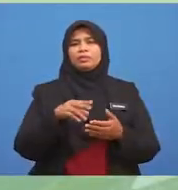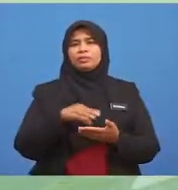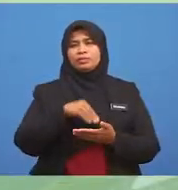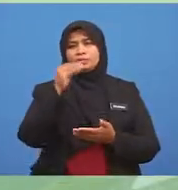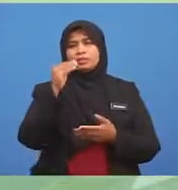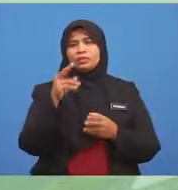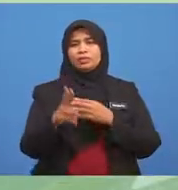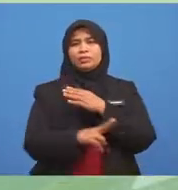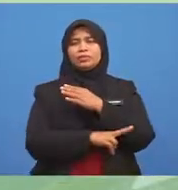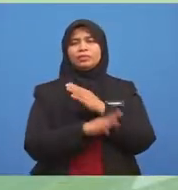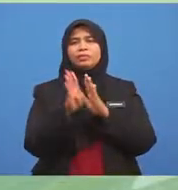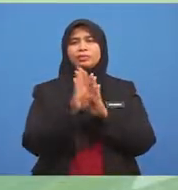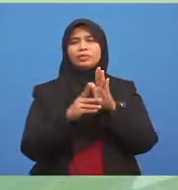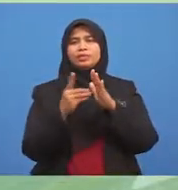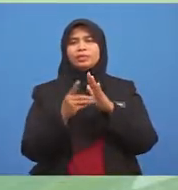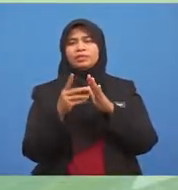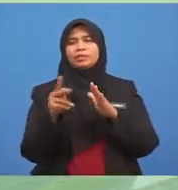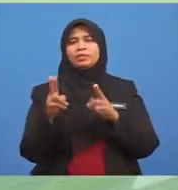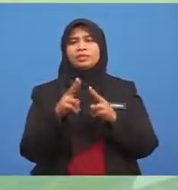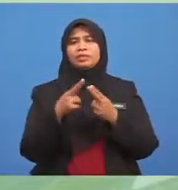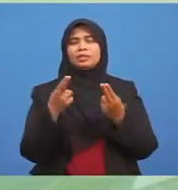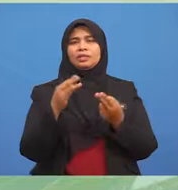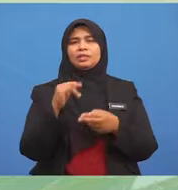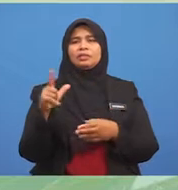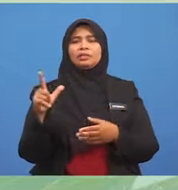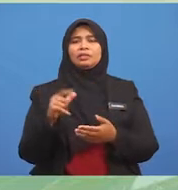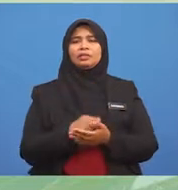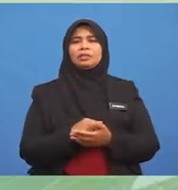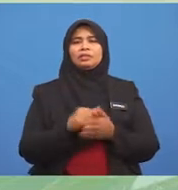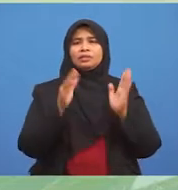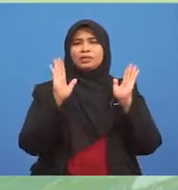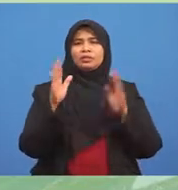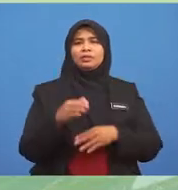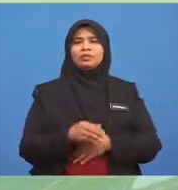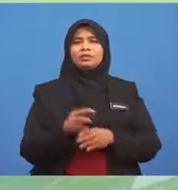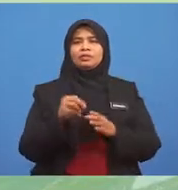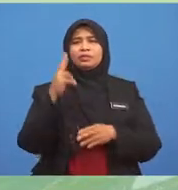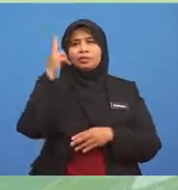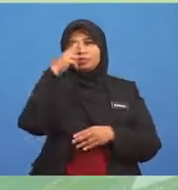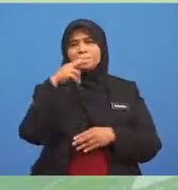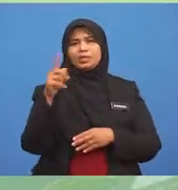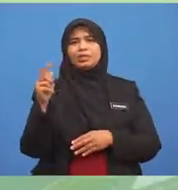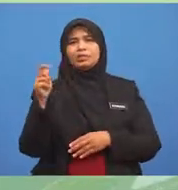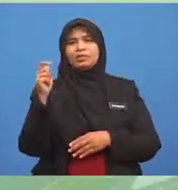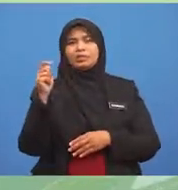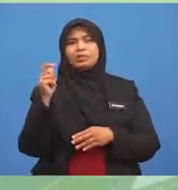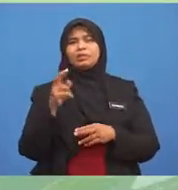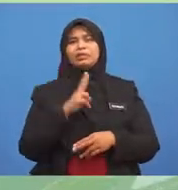yang diperoleh daripada hadis tersebut ialah solat merupakan tiang